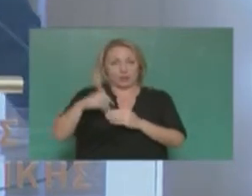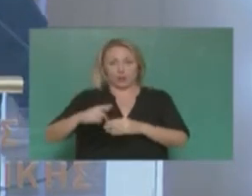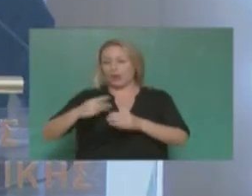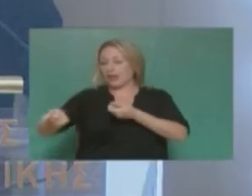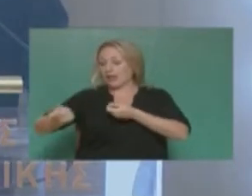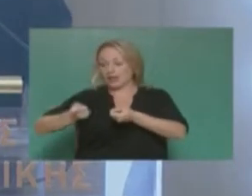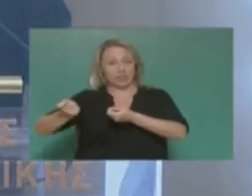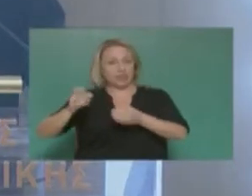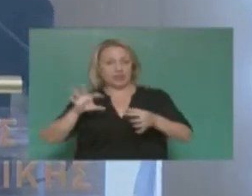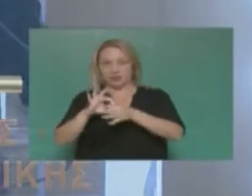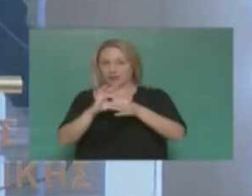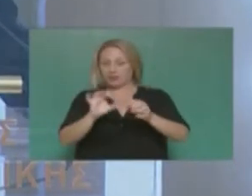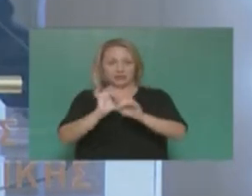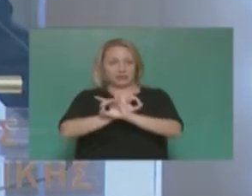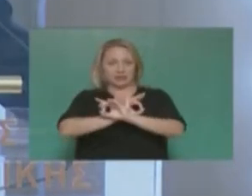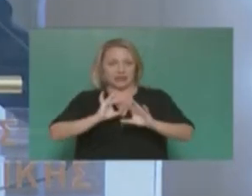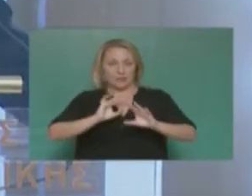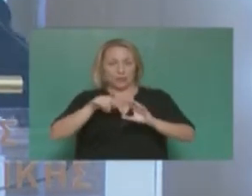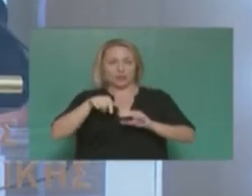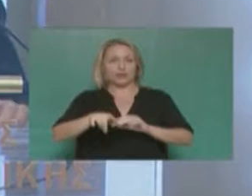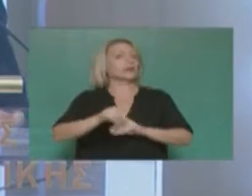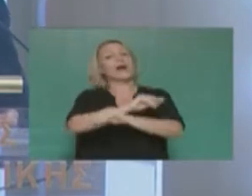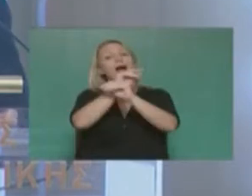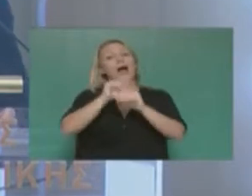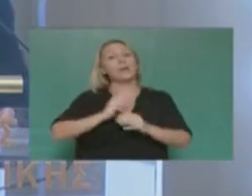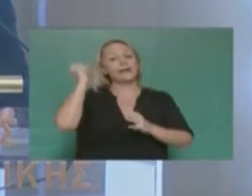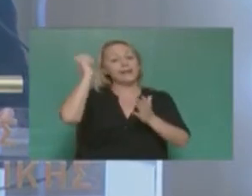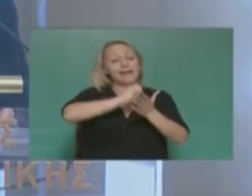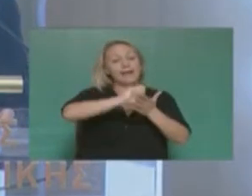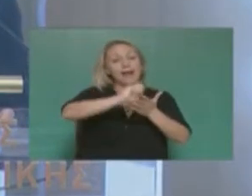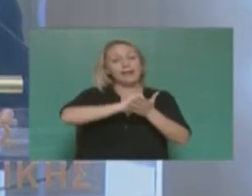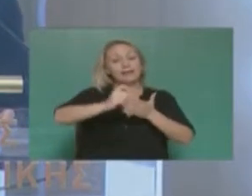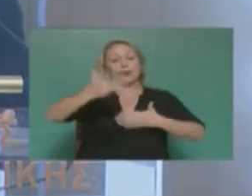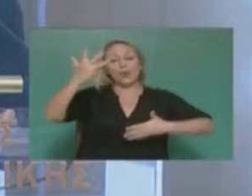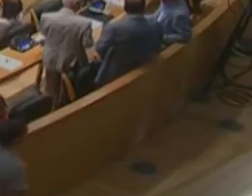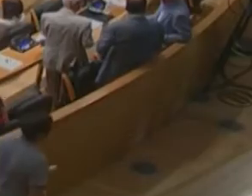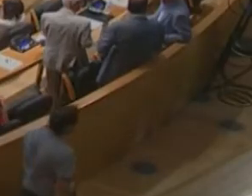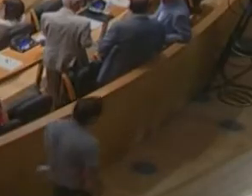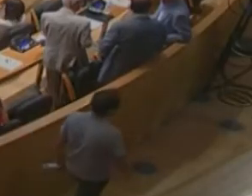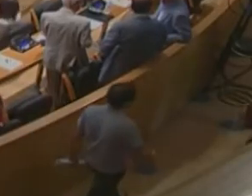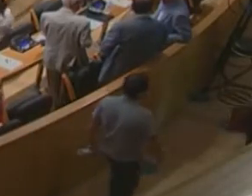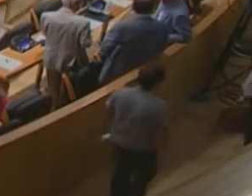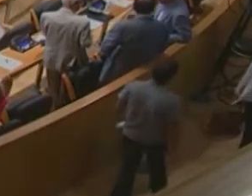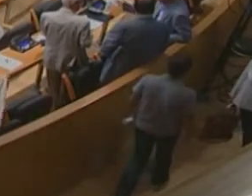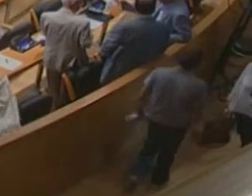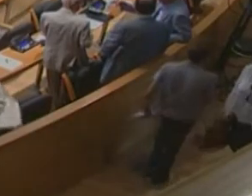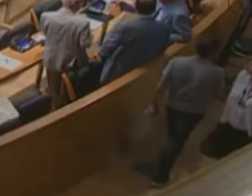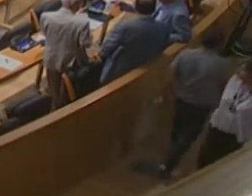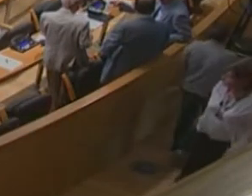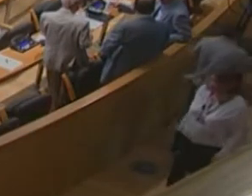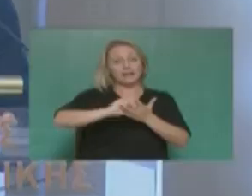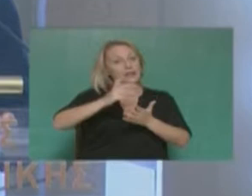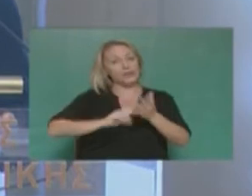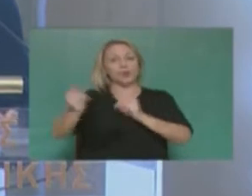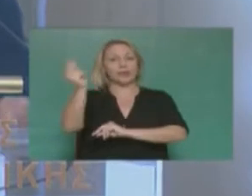ισολογισμός με την έκθεση που τον συνοδεύει να κατατίθεται, υποθέτω πως ακριβώς συντάχθηκε κατά την περίοδο της διοίκησης